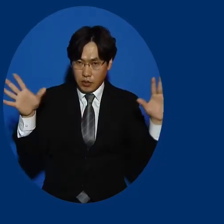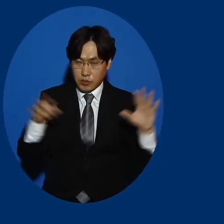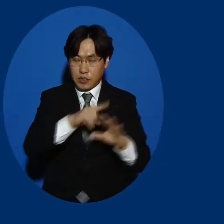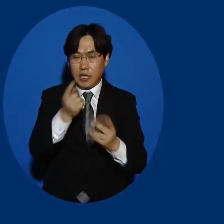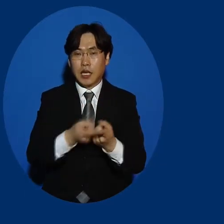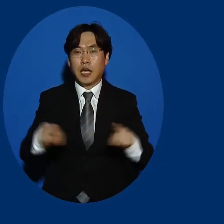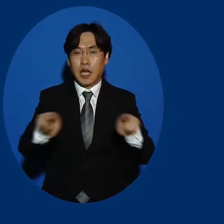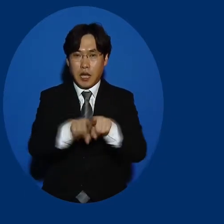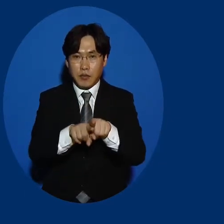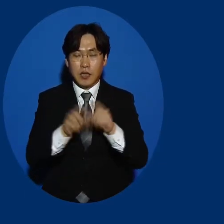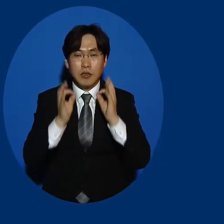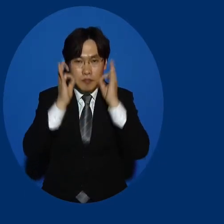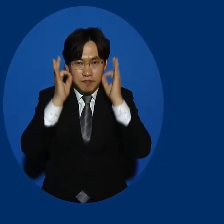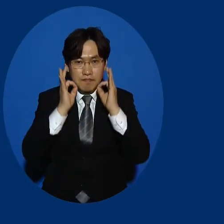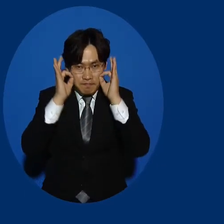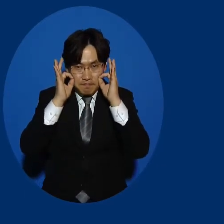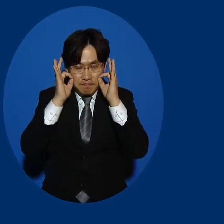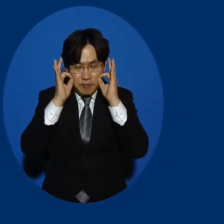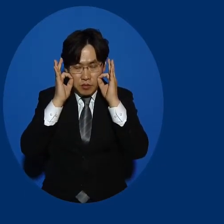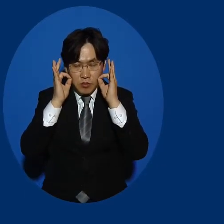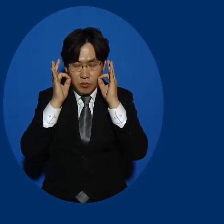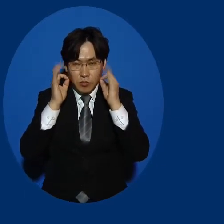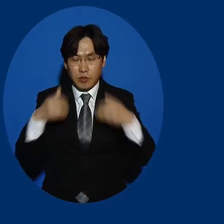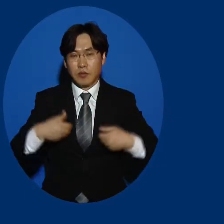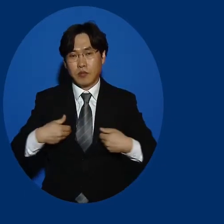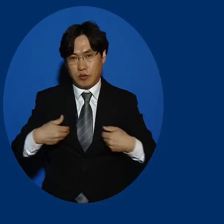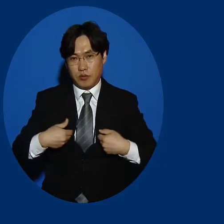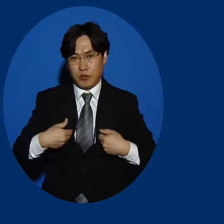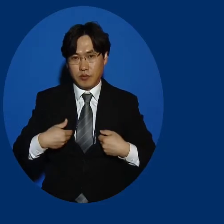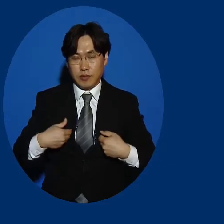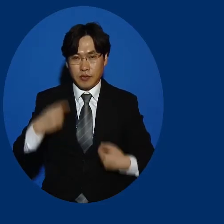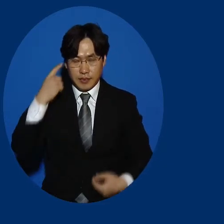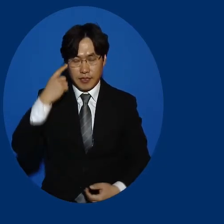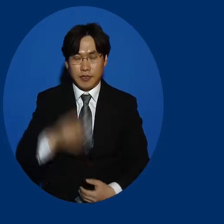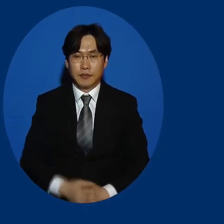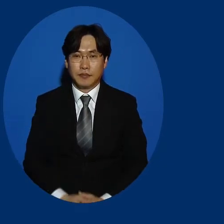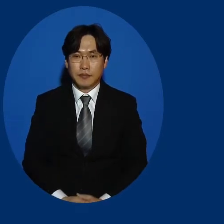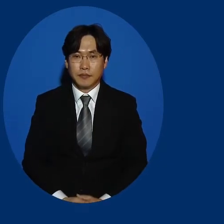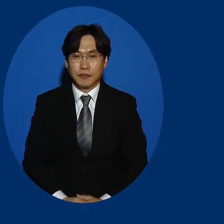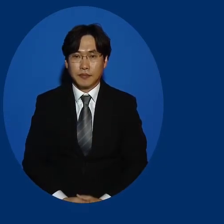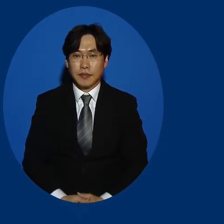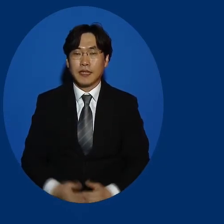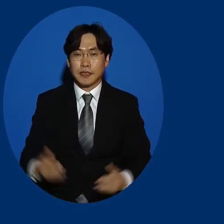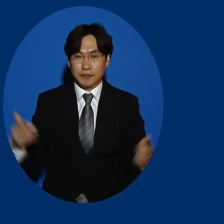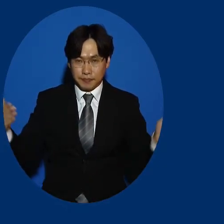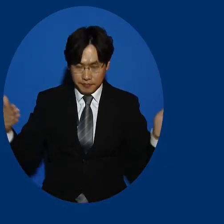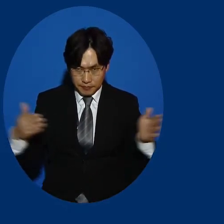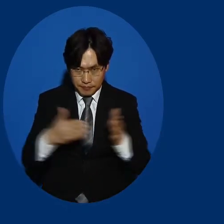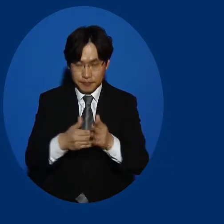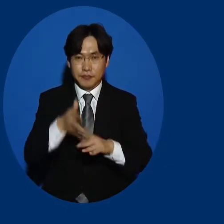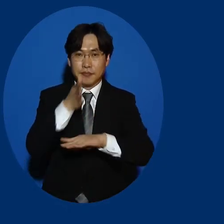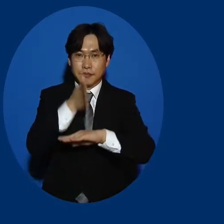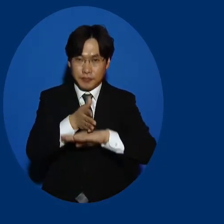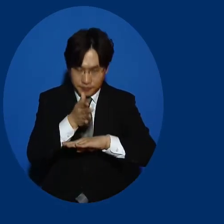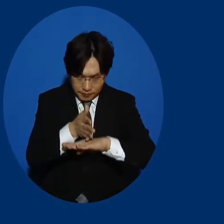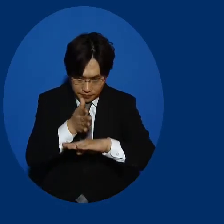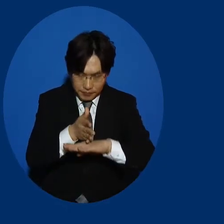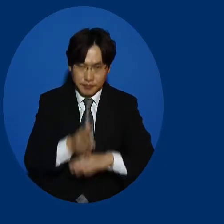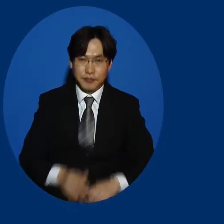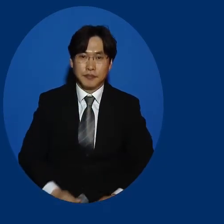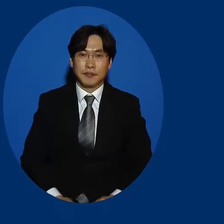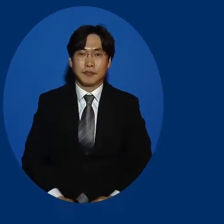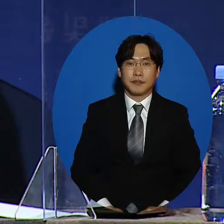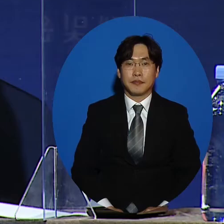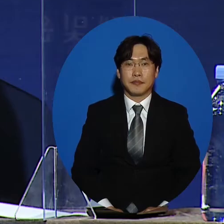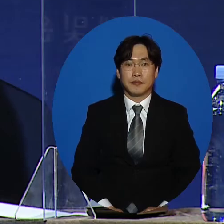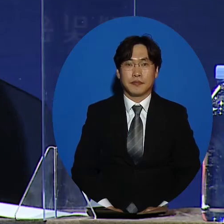같이 노력해서 만들어 가야 된다고 생각을 합니다. 네, 저 좀 짧지만 이상으로 마치도록 하겠습니다. 네.